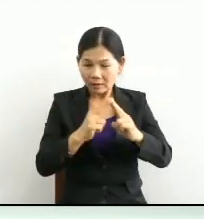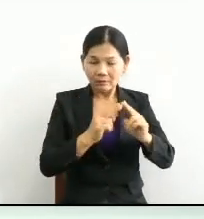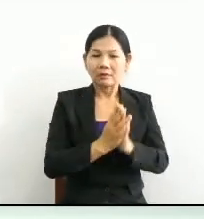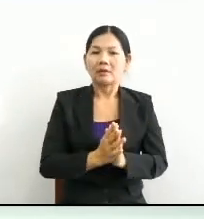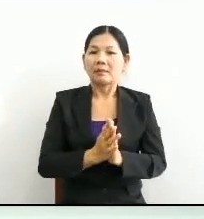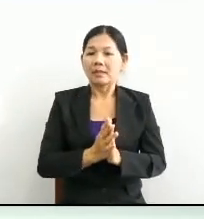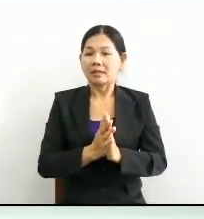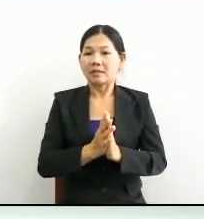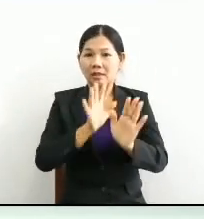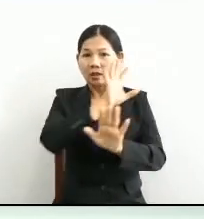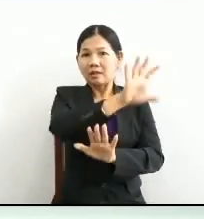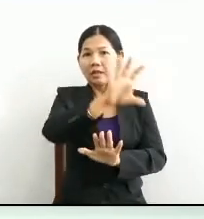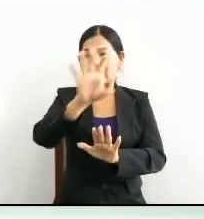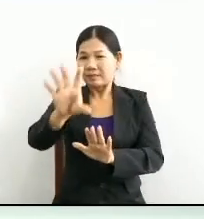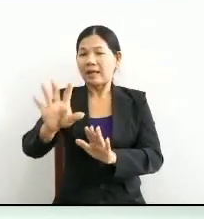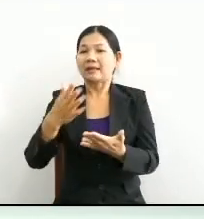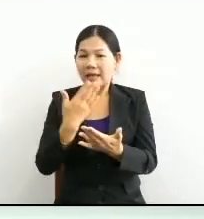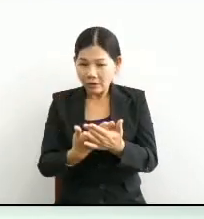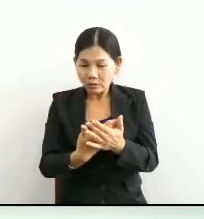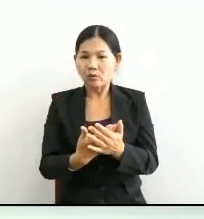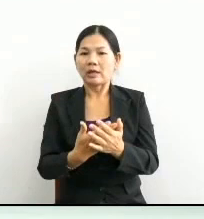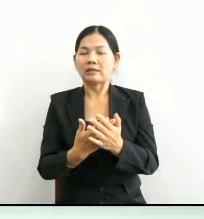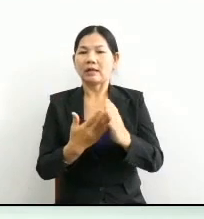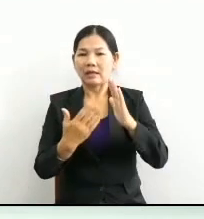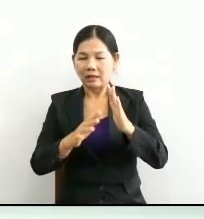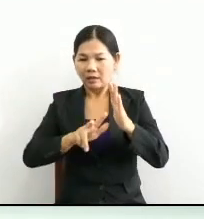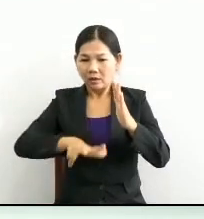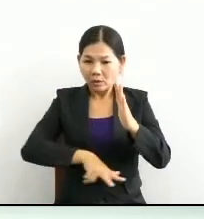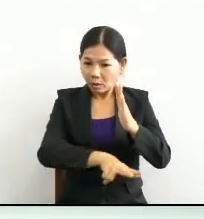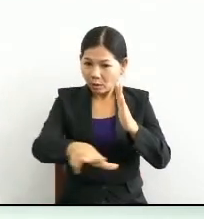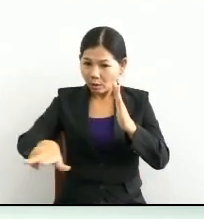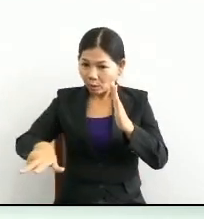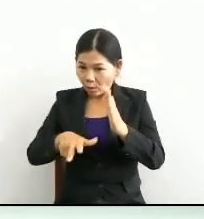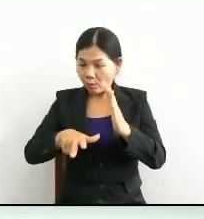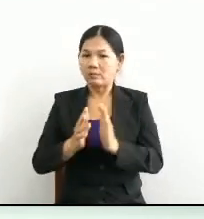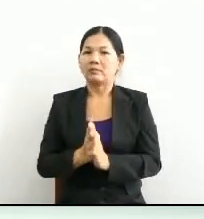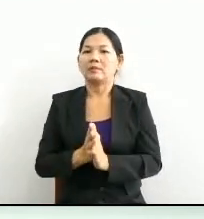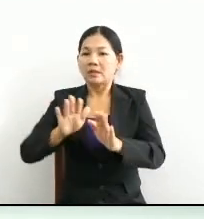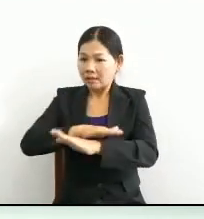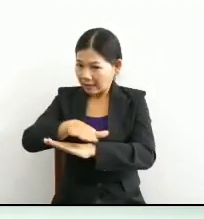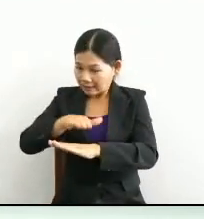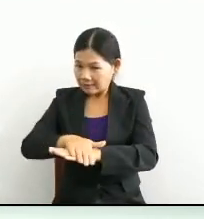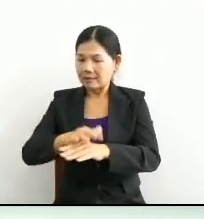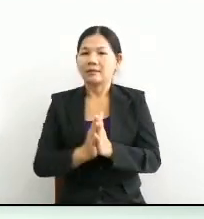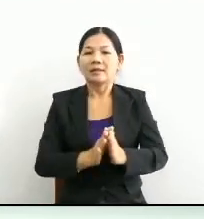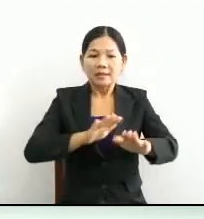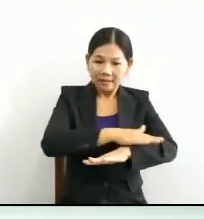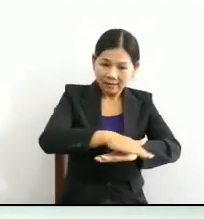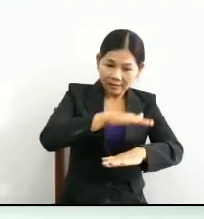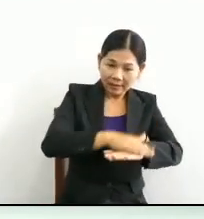hai sọc mày nắn cha cha bây giờ nó không phải như vậy cái hai thá khán rứa sẵn cạp nè con